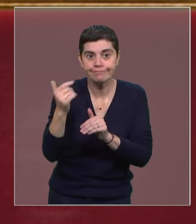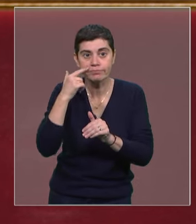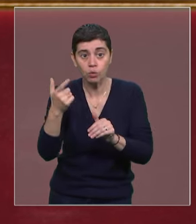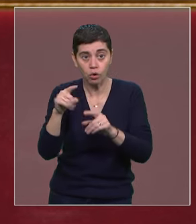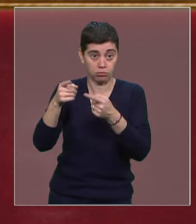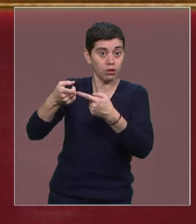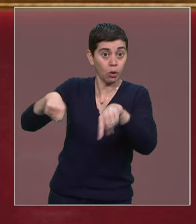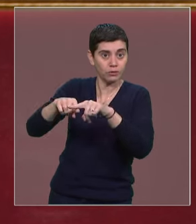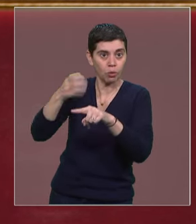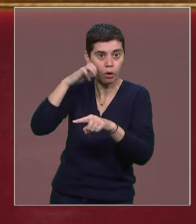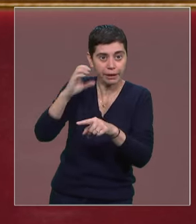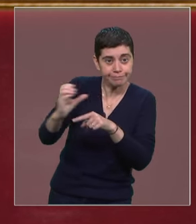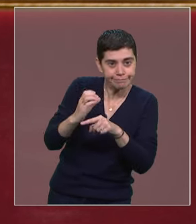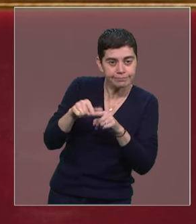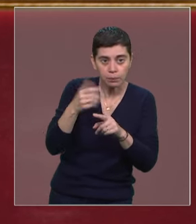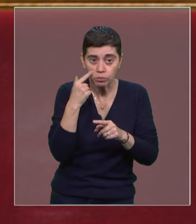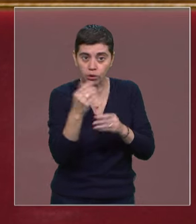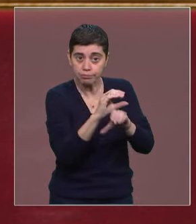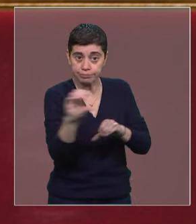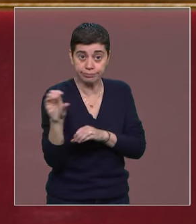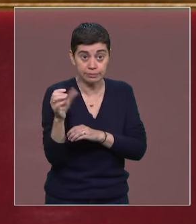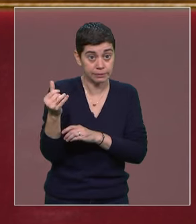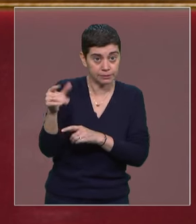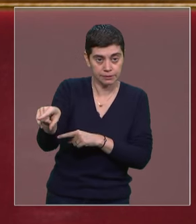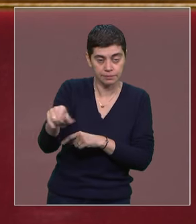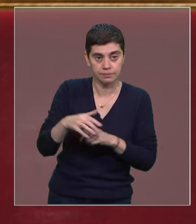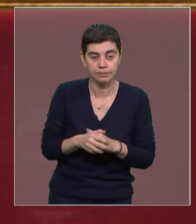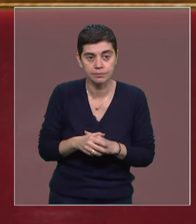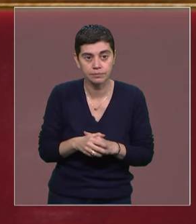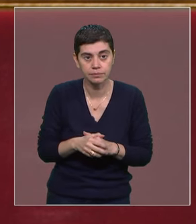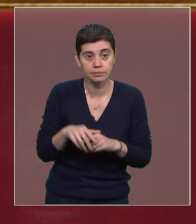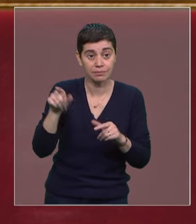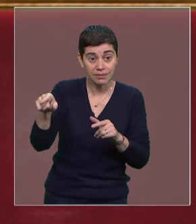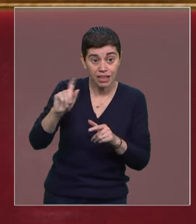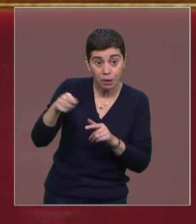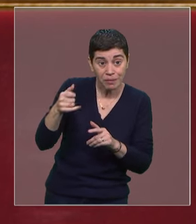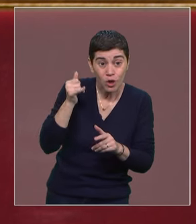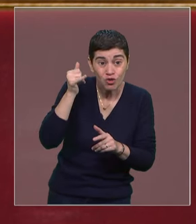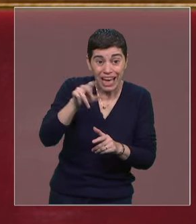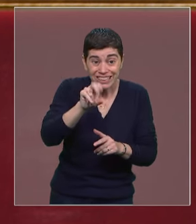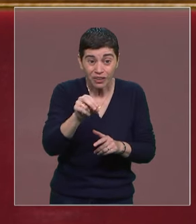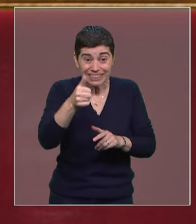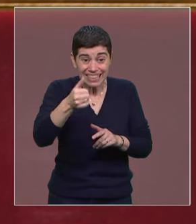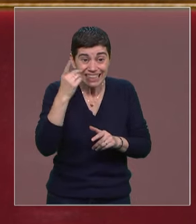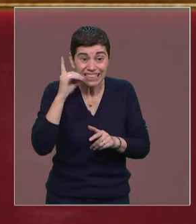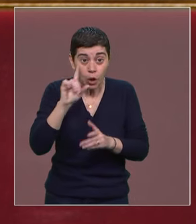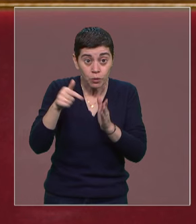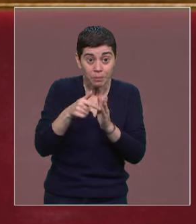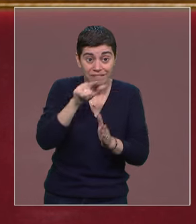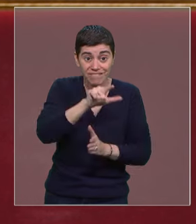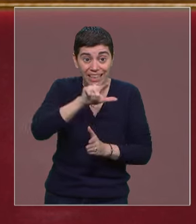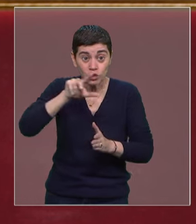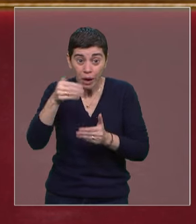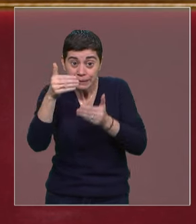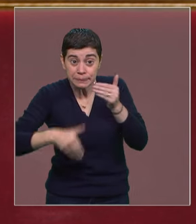européenne. Or, la fin de la période d'éligibilité des actions pour le FEAD est fixée au 31 décembre 2023. Il est